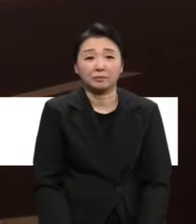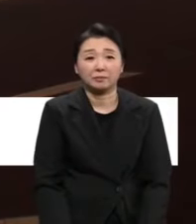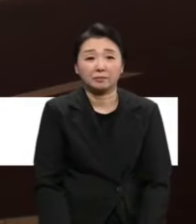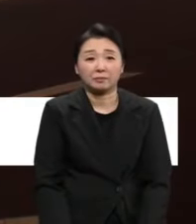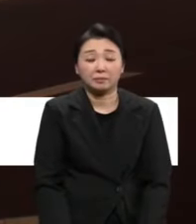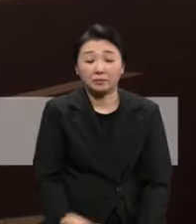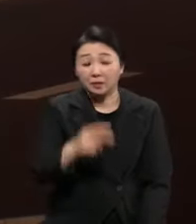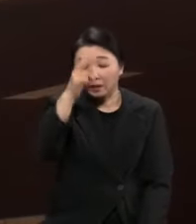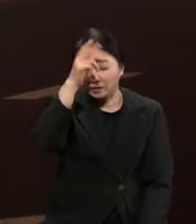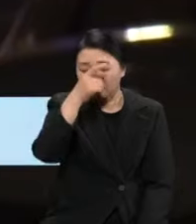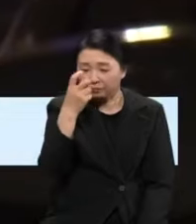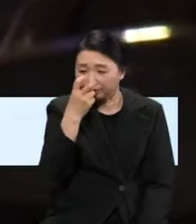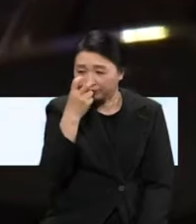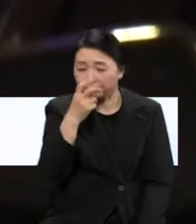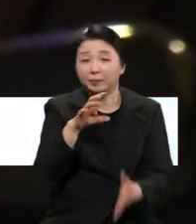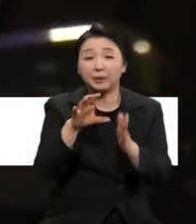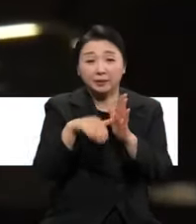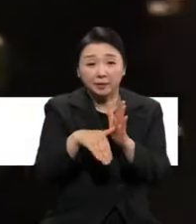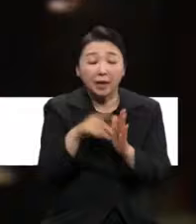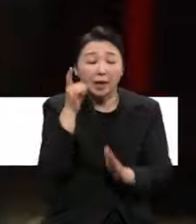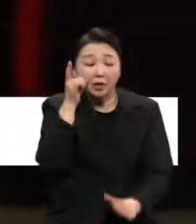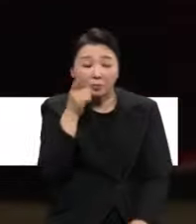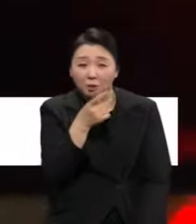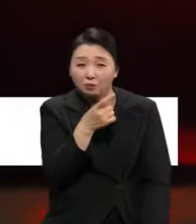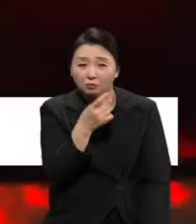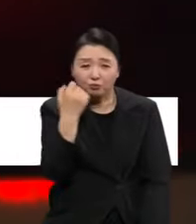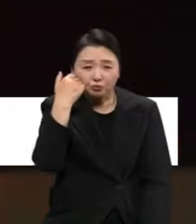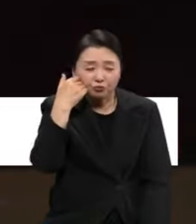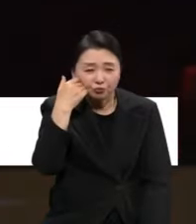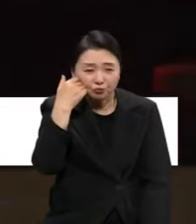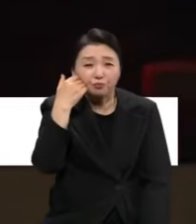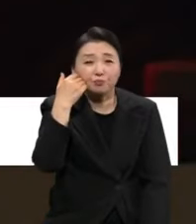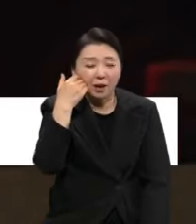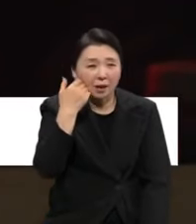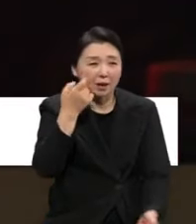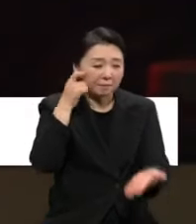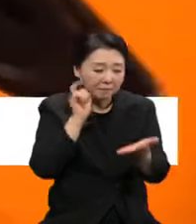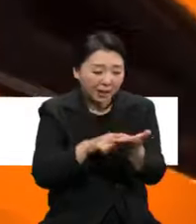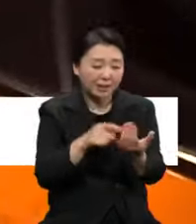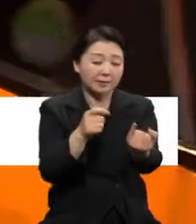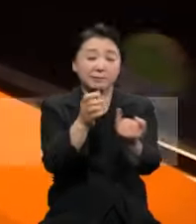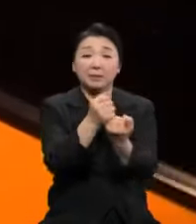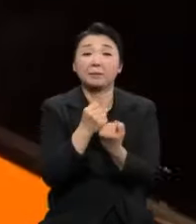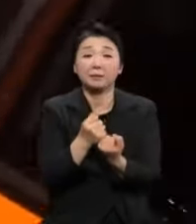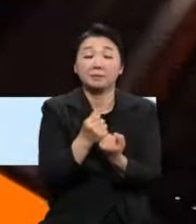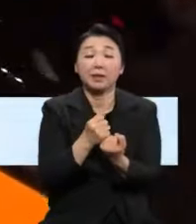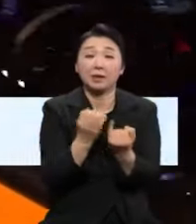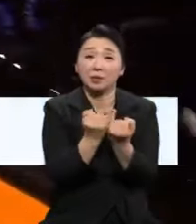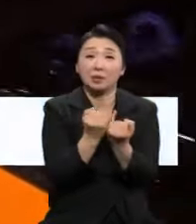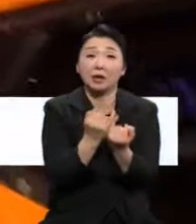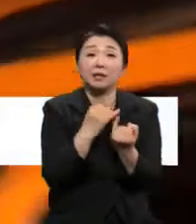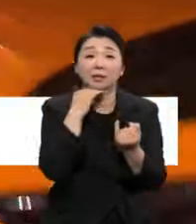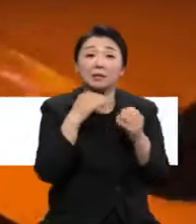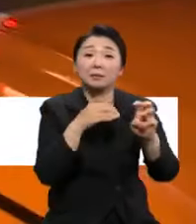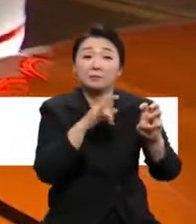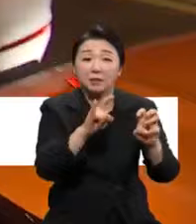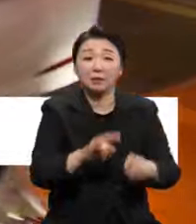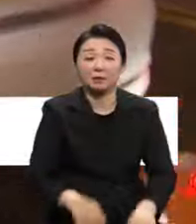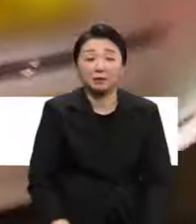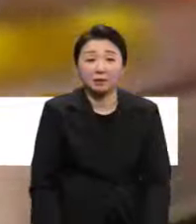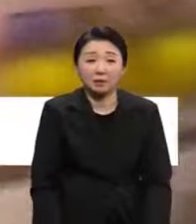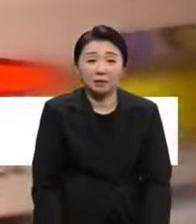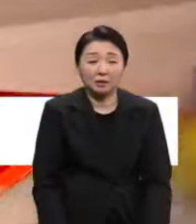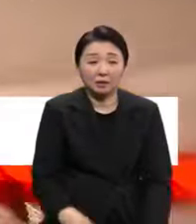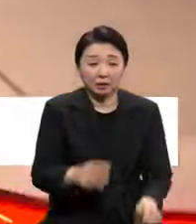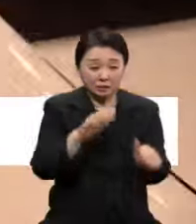경은 추적끝에 휴대전 명의자를 정해 을 붙잡았습니다 해당 여성은 택시를 부를 때 술을 마신